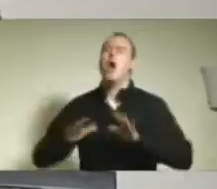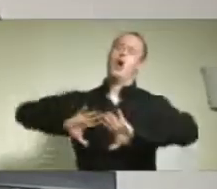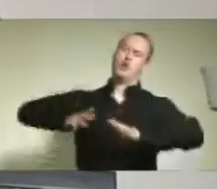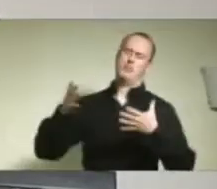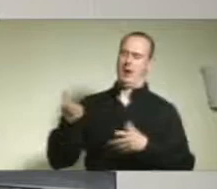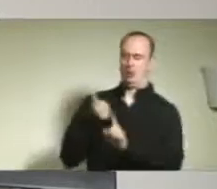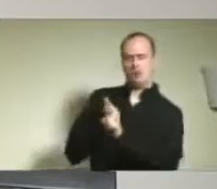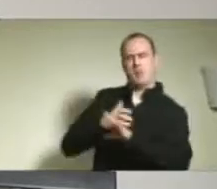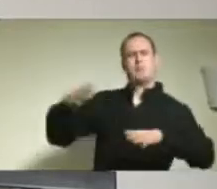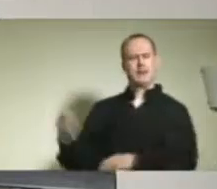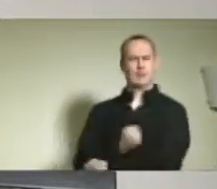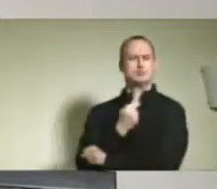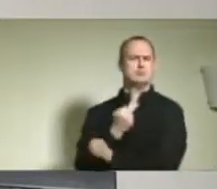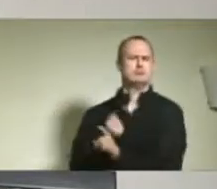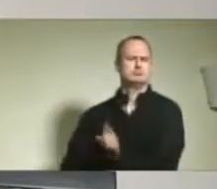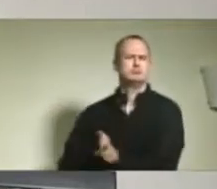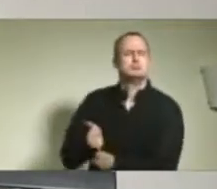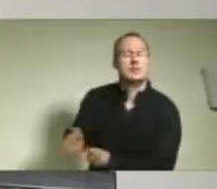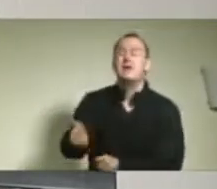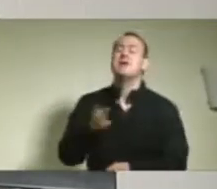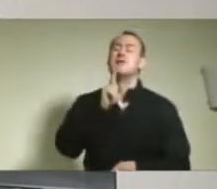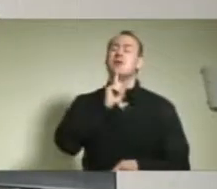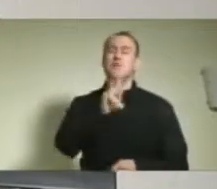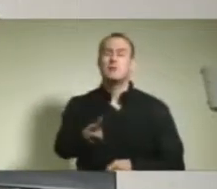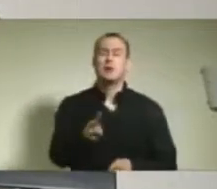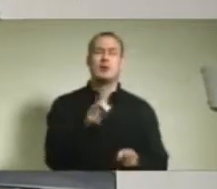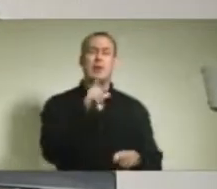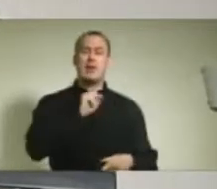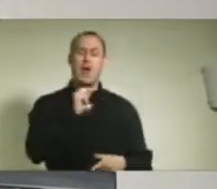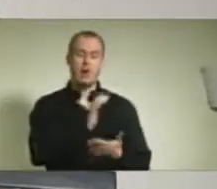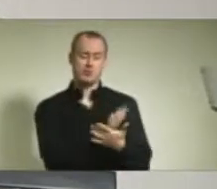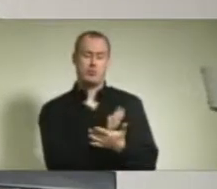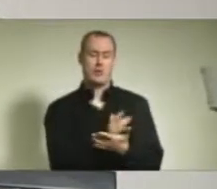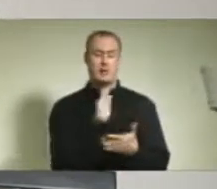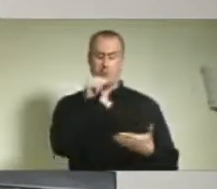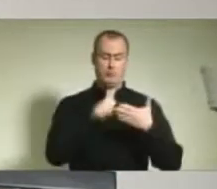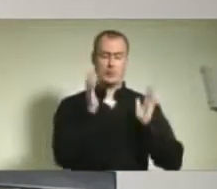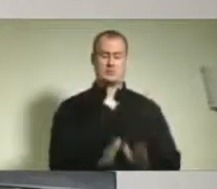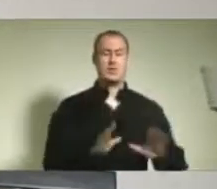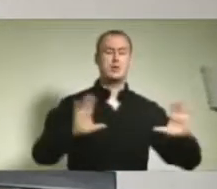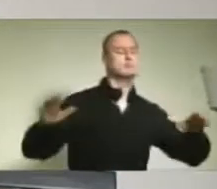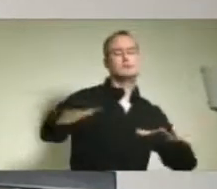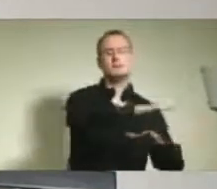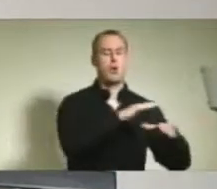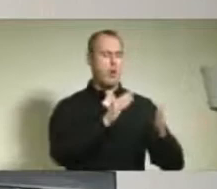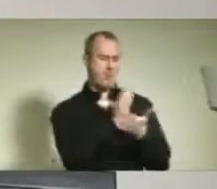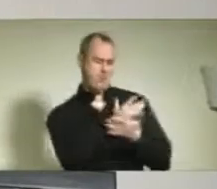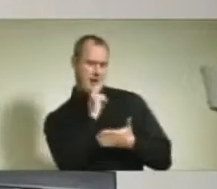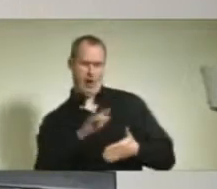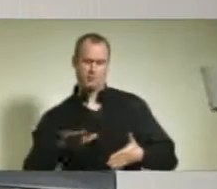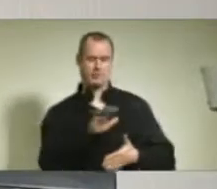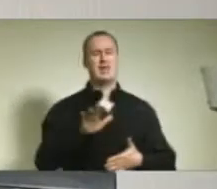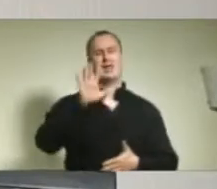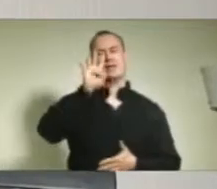aussi que l'âge moyen des postiers, c'est 46 ans. Donc, on a un personnel assez âgé, et ce qui a aussi